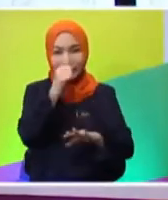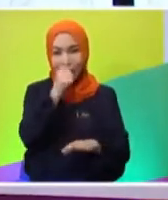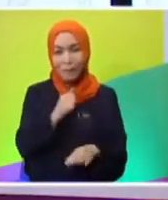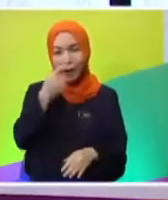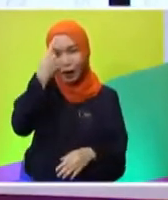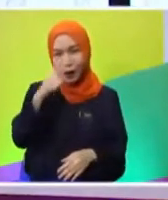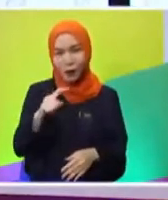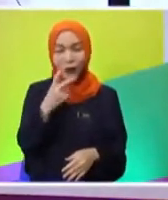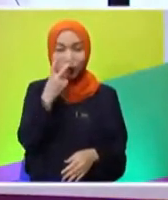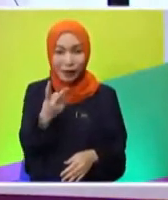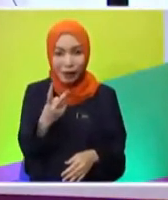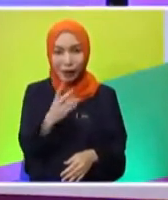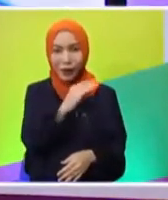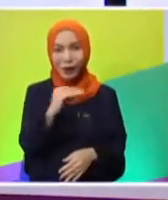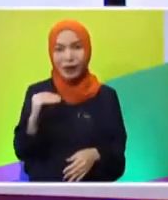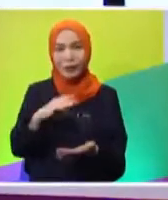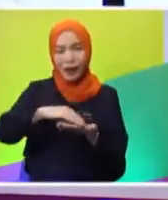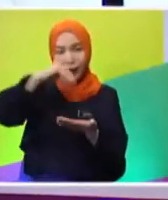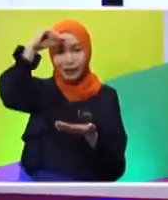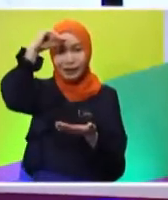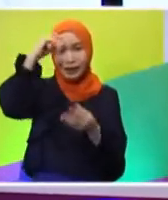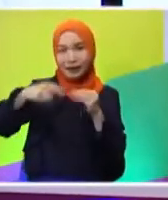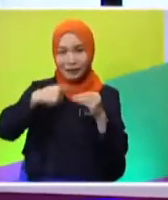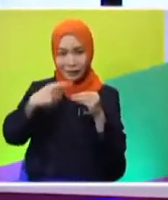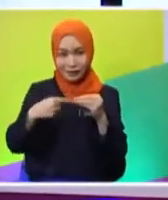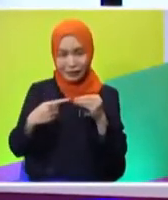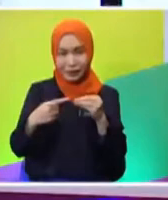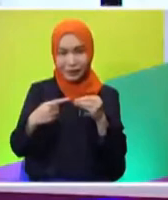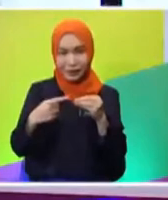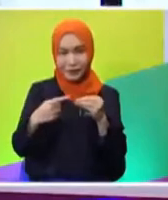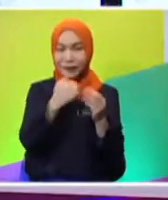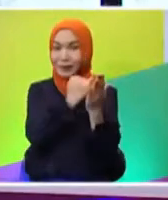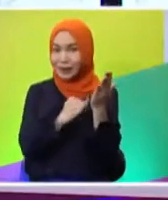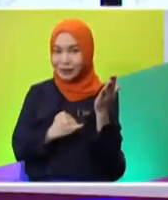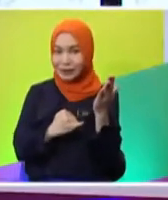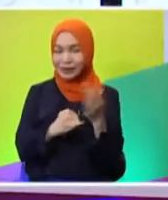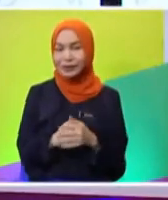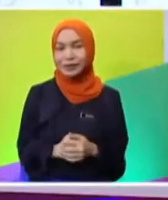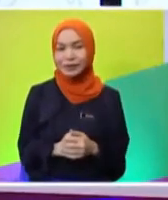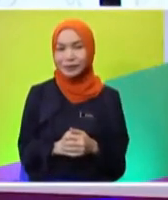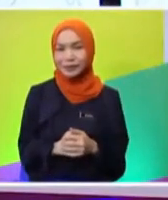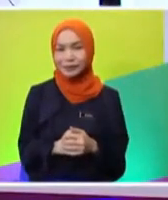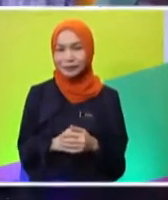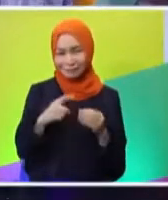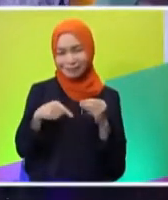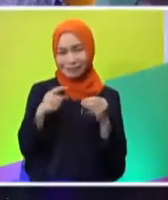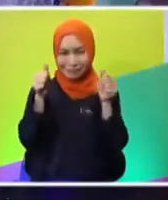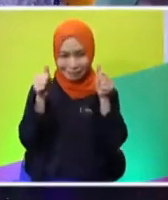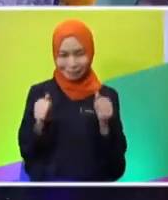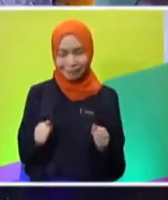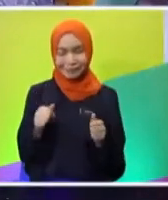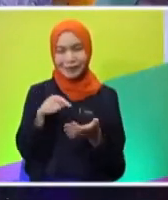untuk melihat dan juga belajar berkenaan dengan pendidikan seni visual menyentuh tentang topik Arca